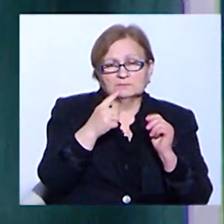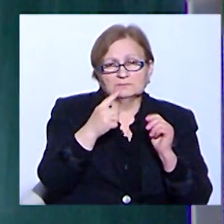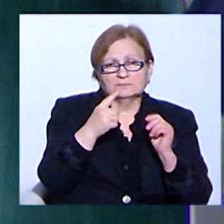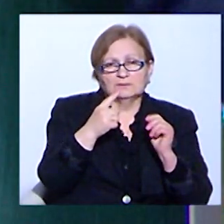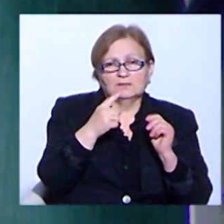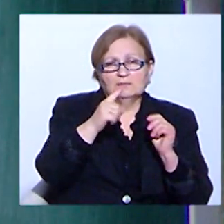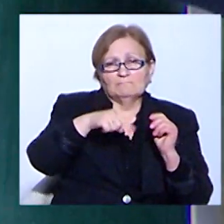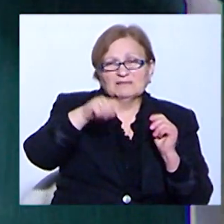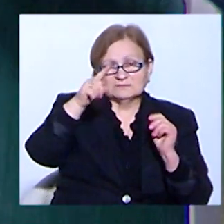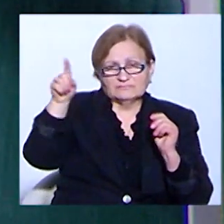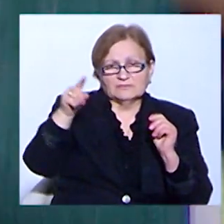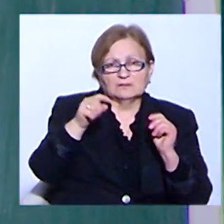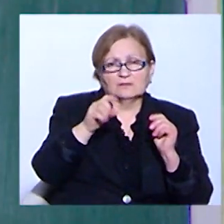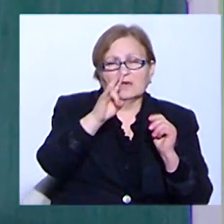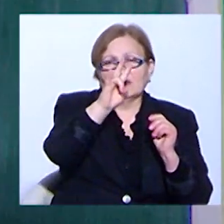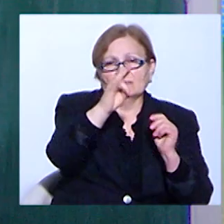იქნება